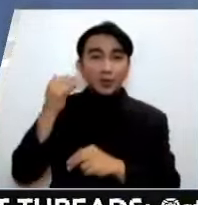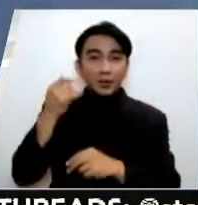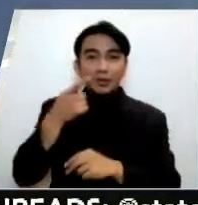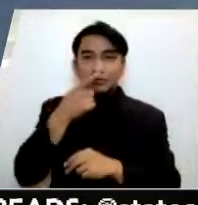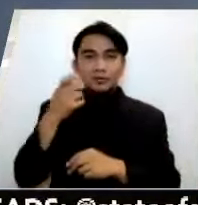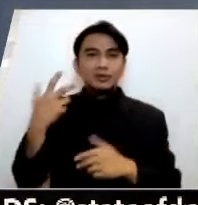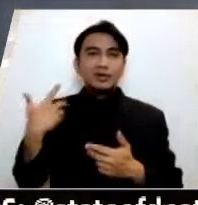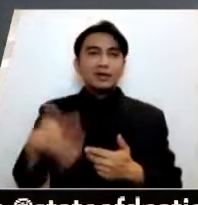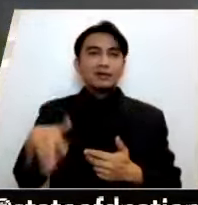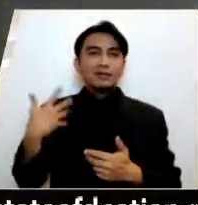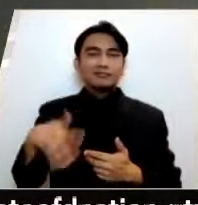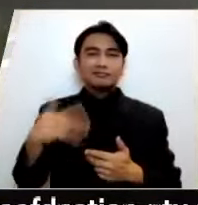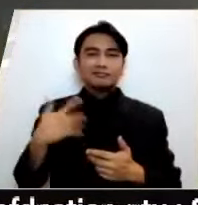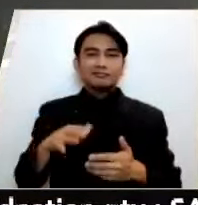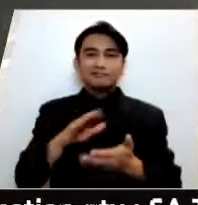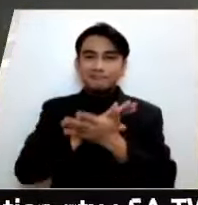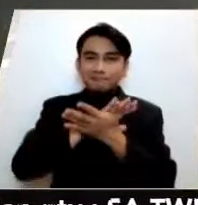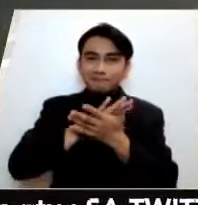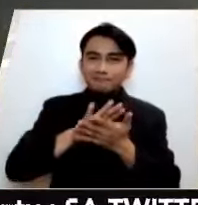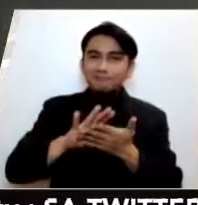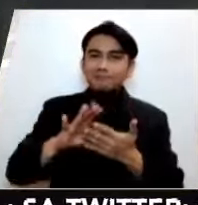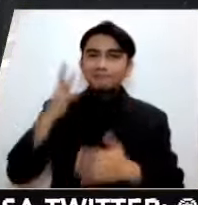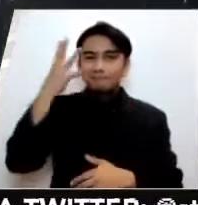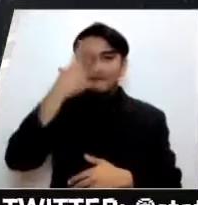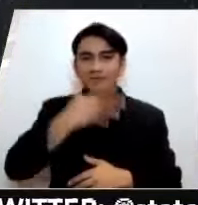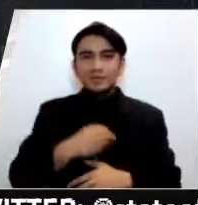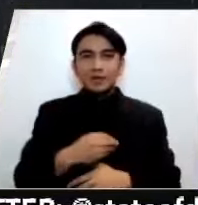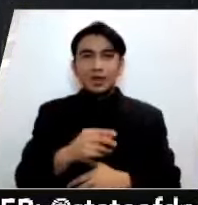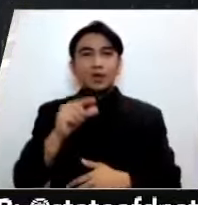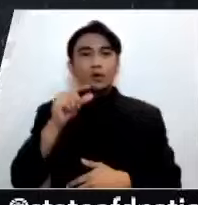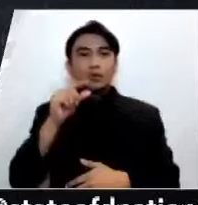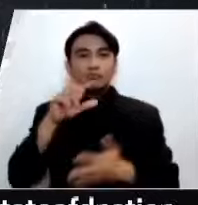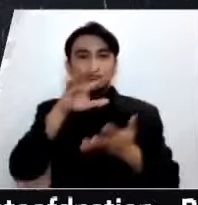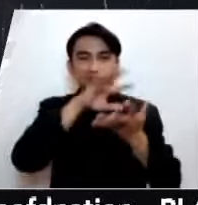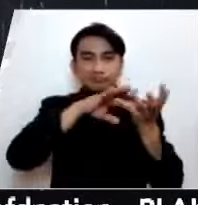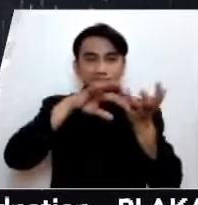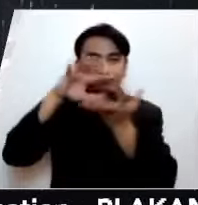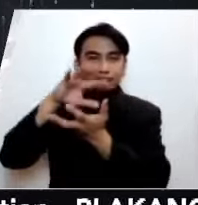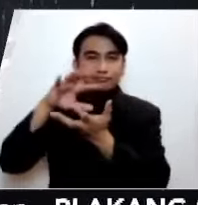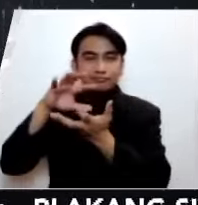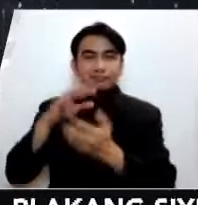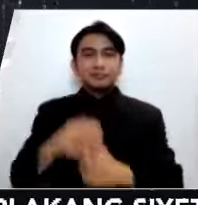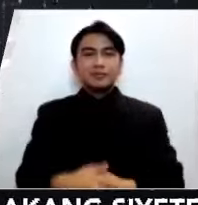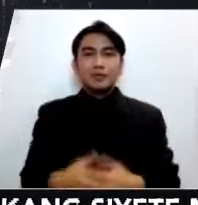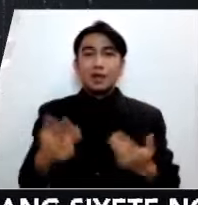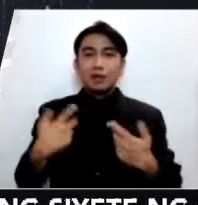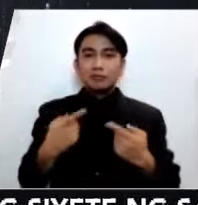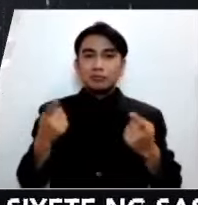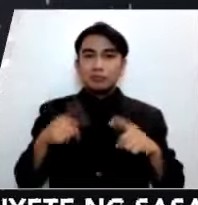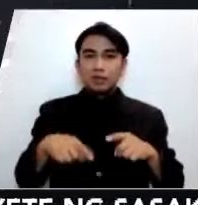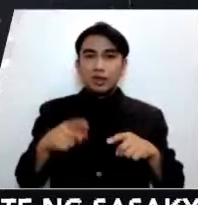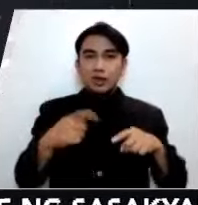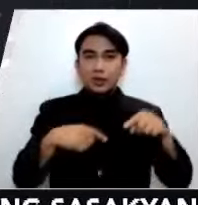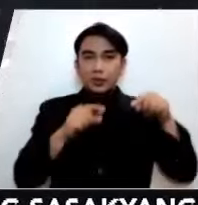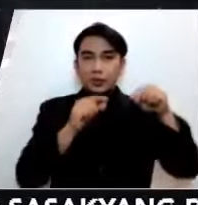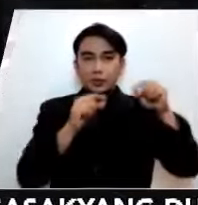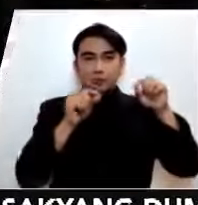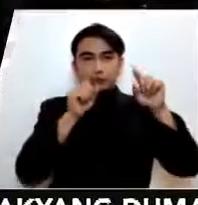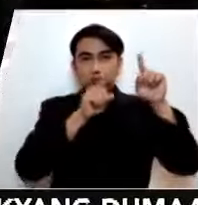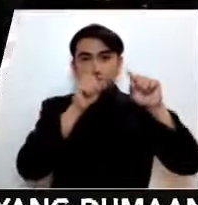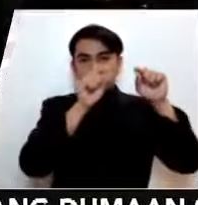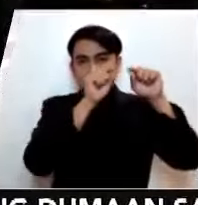ang kalangitan at mas kaunti ang ulap. Mailang meteor showers din na aabangan gaya ng Lee